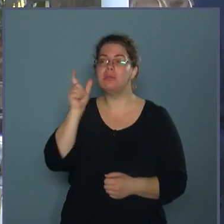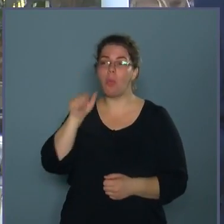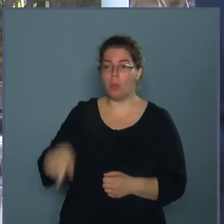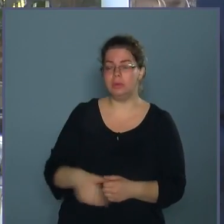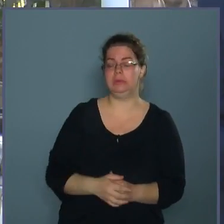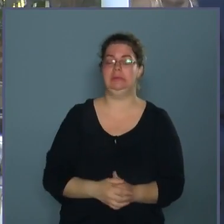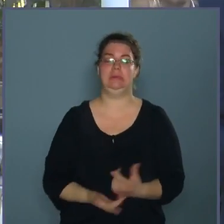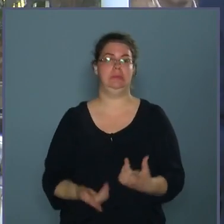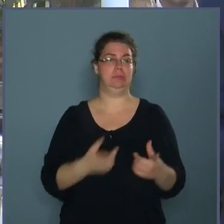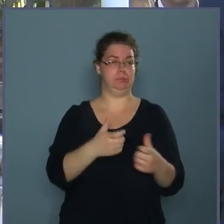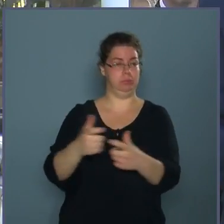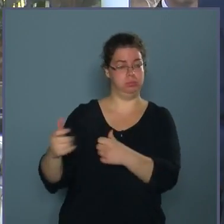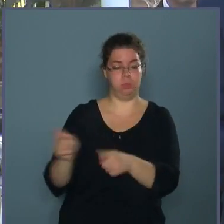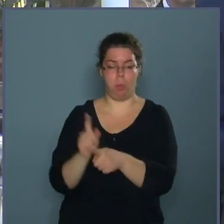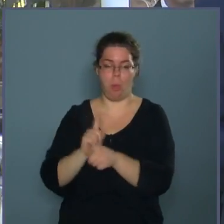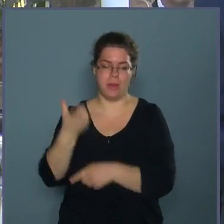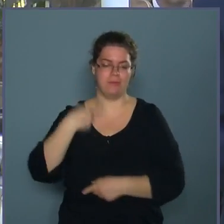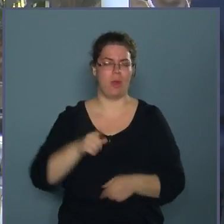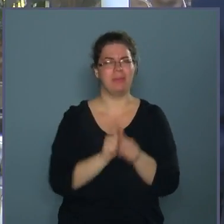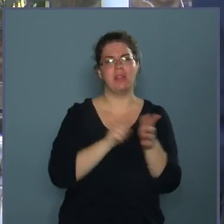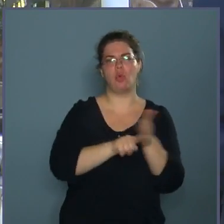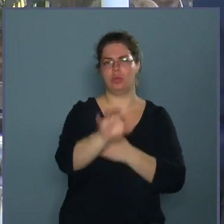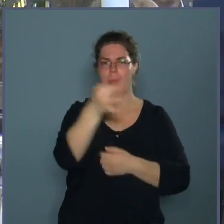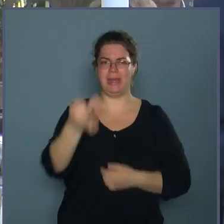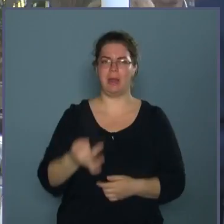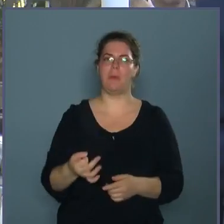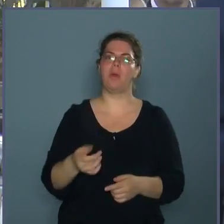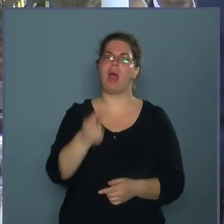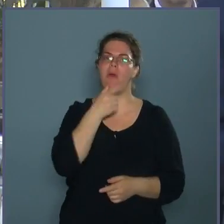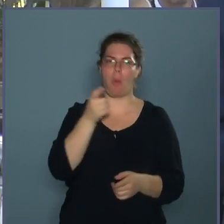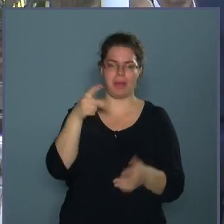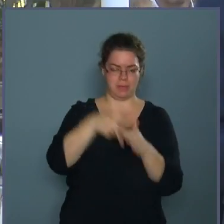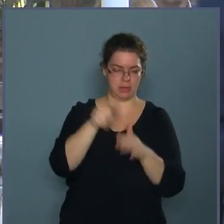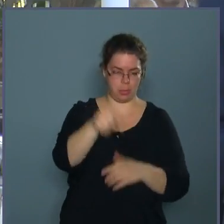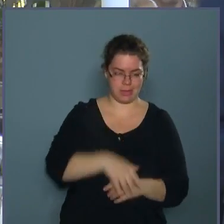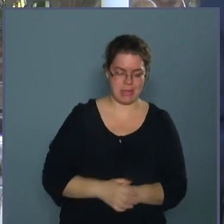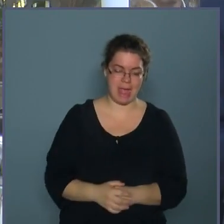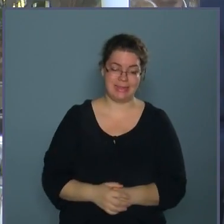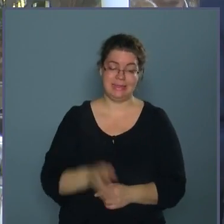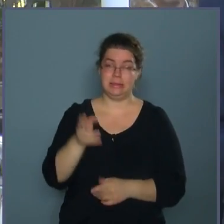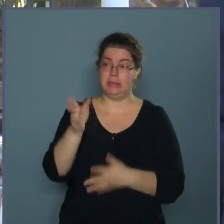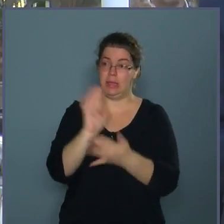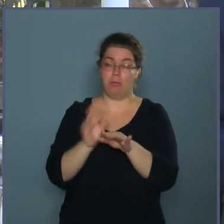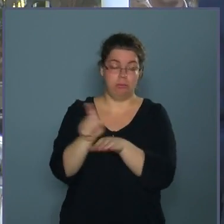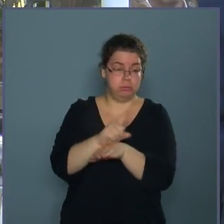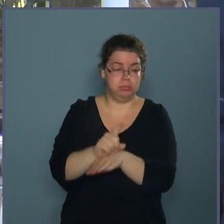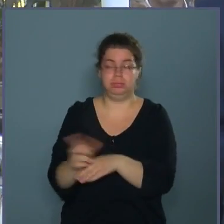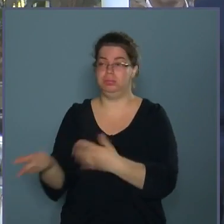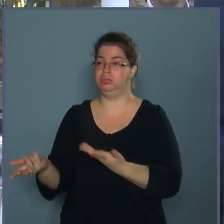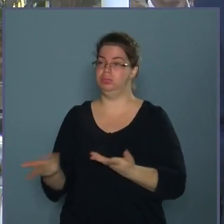olyan csapást mértek rájuk, mint az októberi napokban a Korvin köziek. Égő harckocsik,